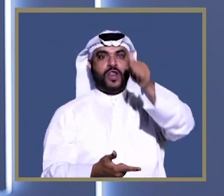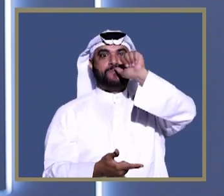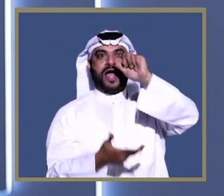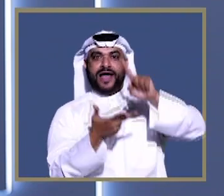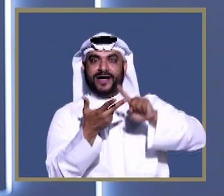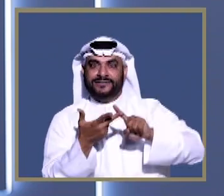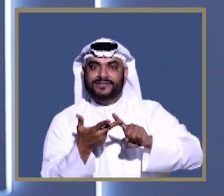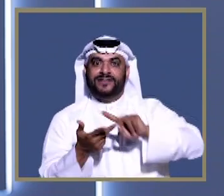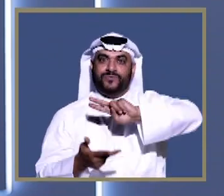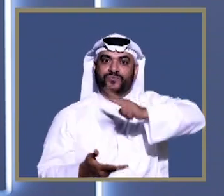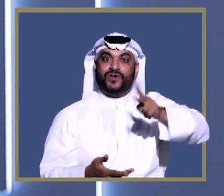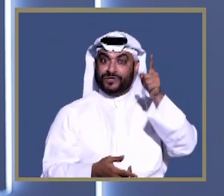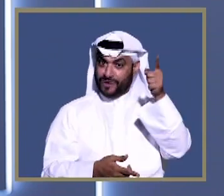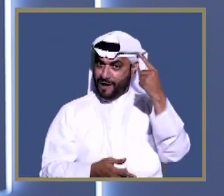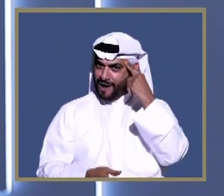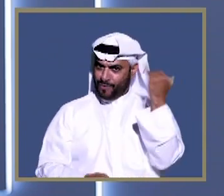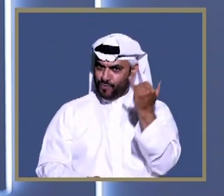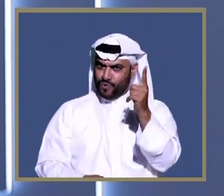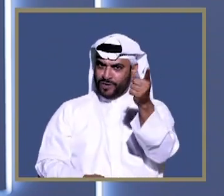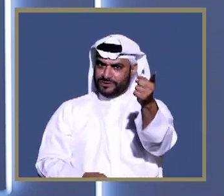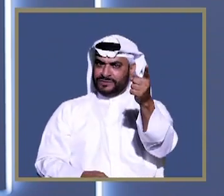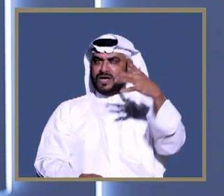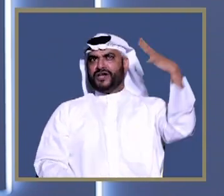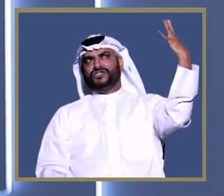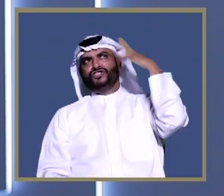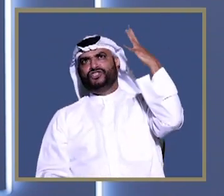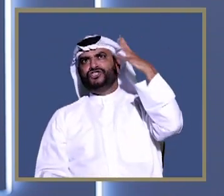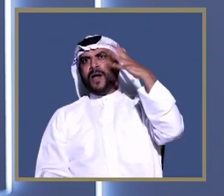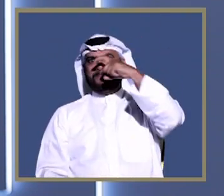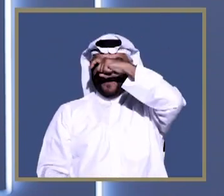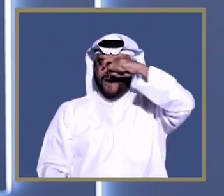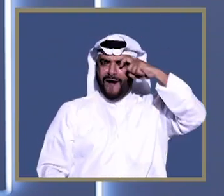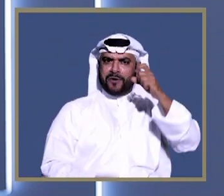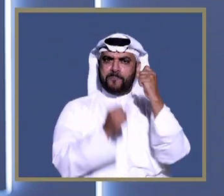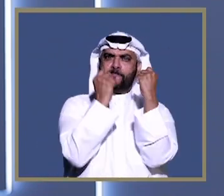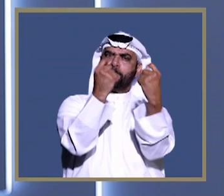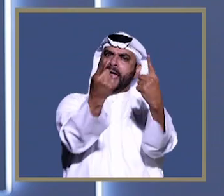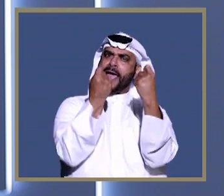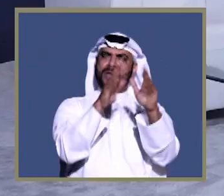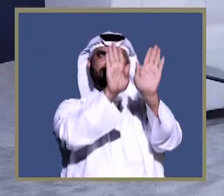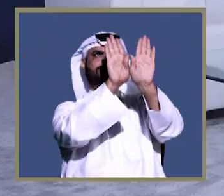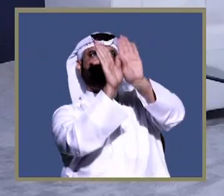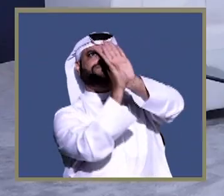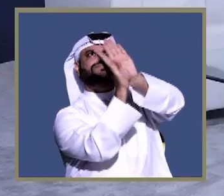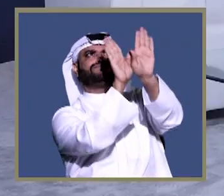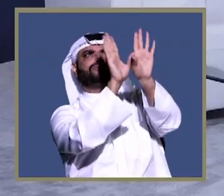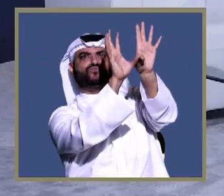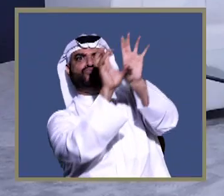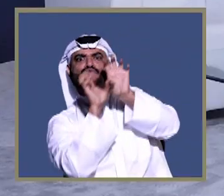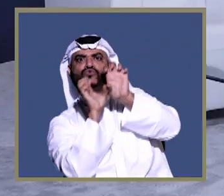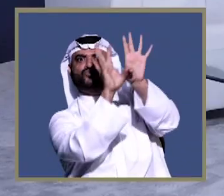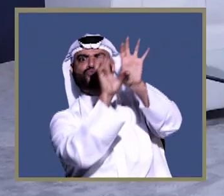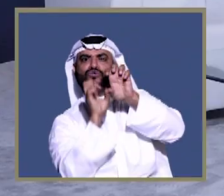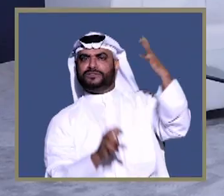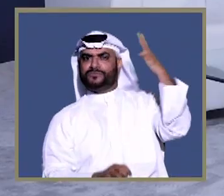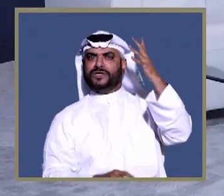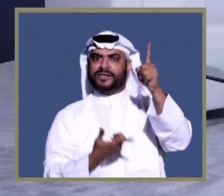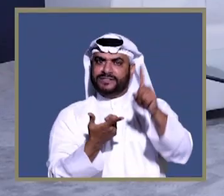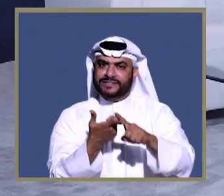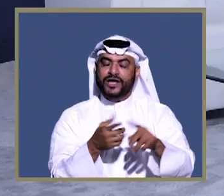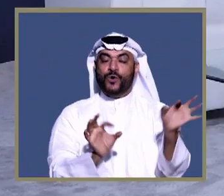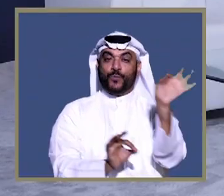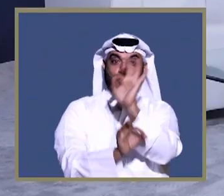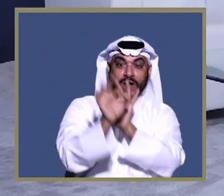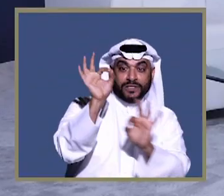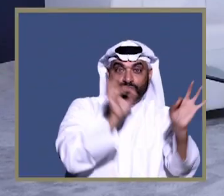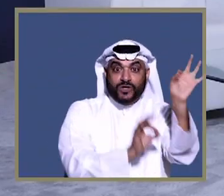البديلة، لا سيما أن الطاقة البديلة عندنا إحنا في الكويت في الطاقة اللي هي الشمسية والطاقة الذرية، لا سيما أن